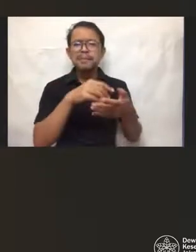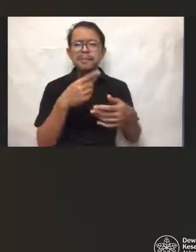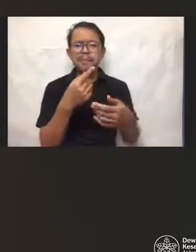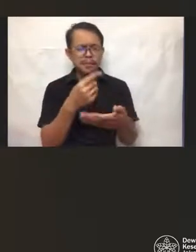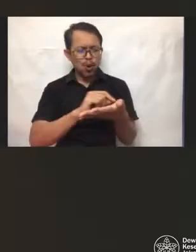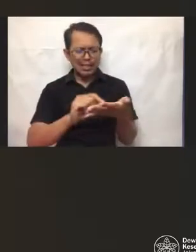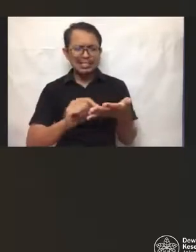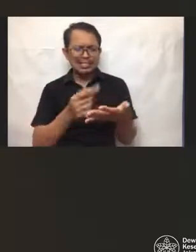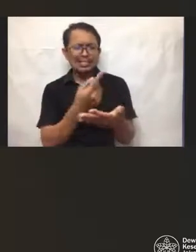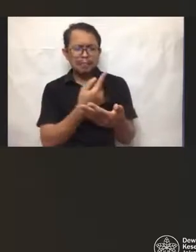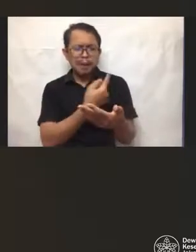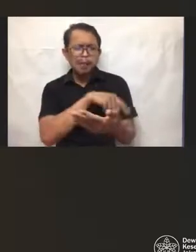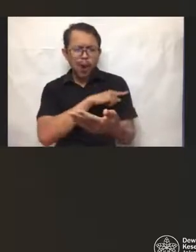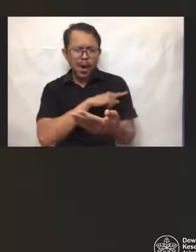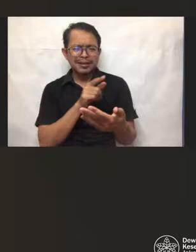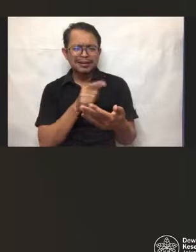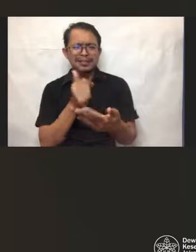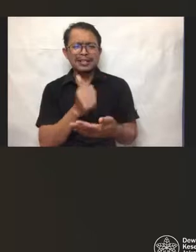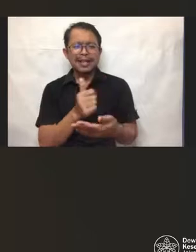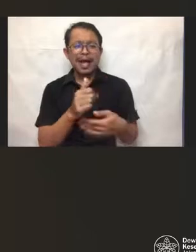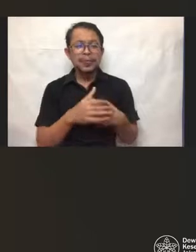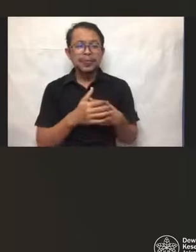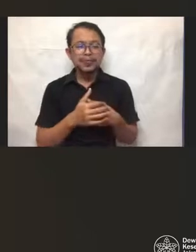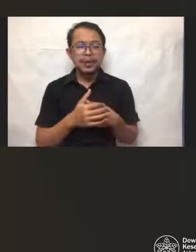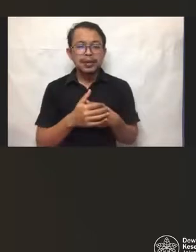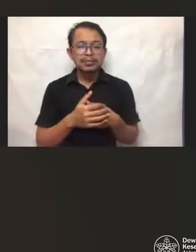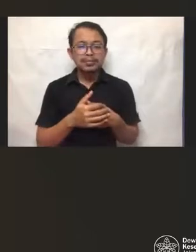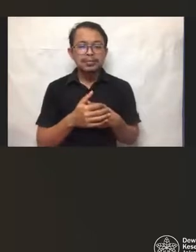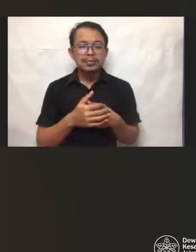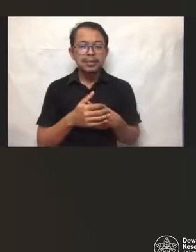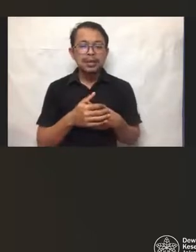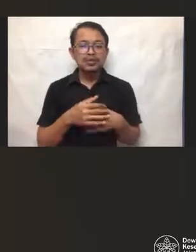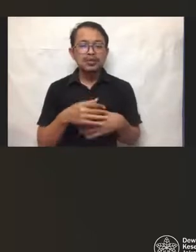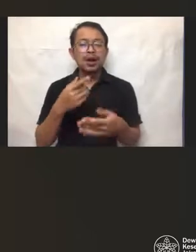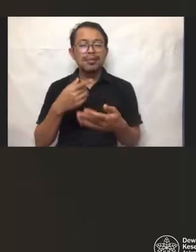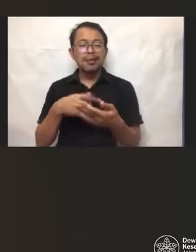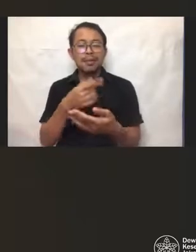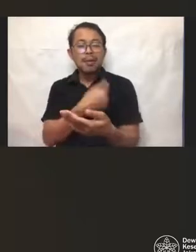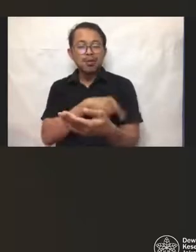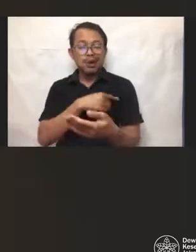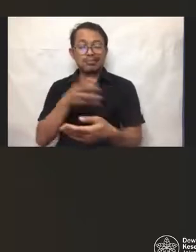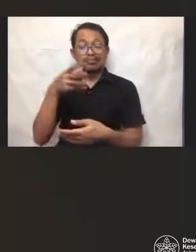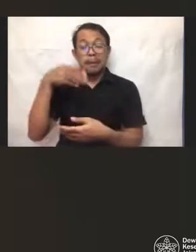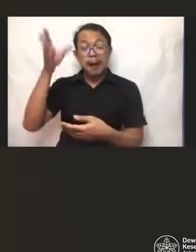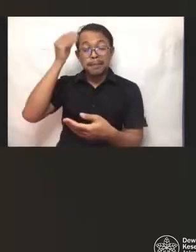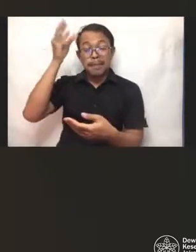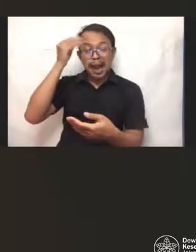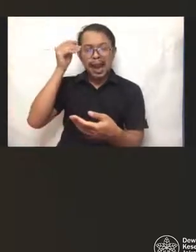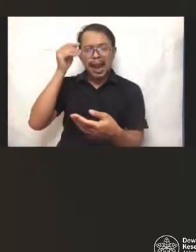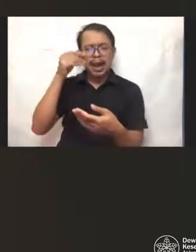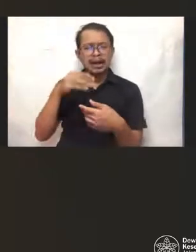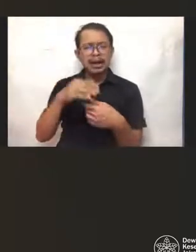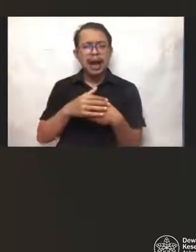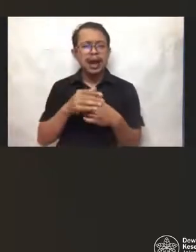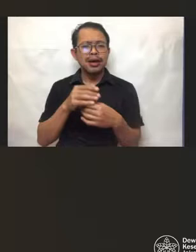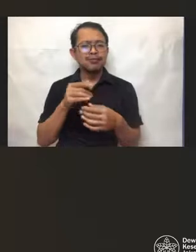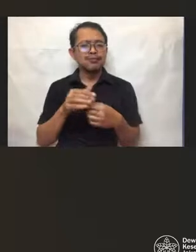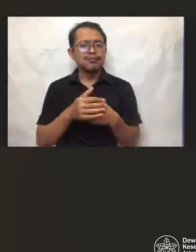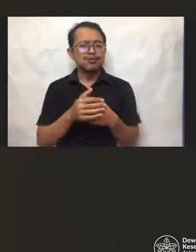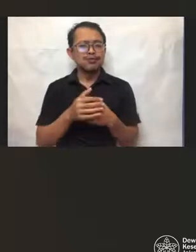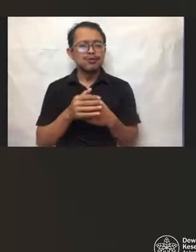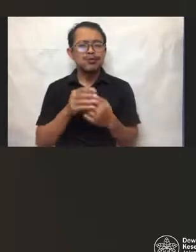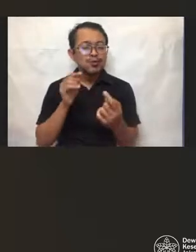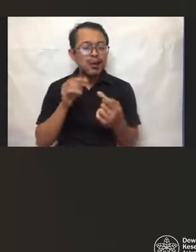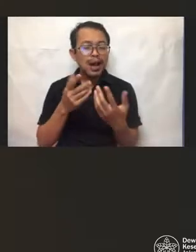menulis atau kemampuan dalam ilmu pengetahuan itu menjadi salah satu syarat untuk pembebasan seseorang